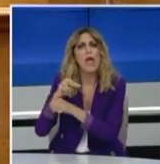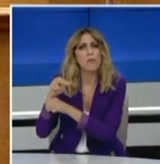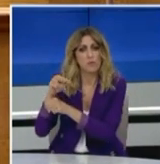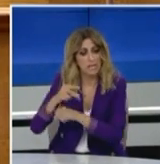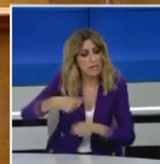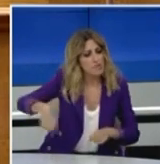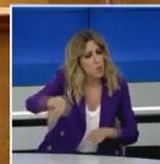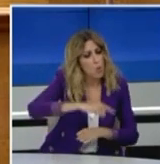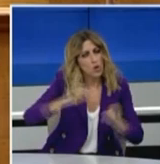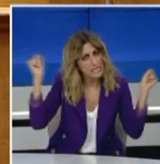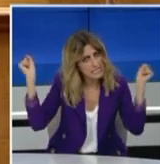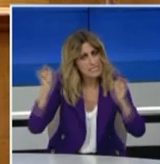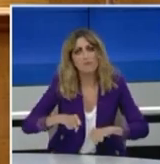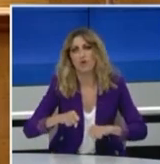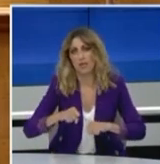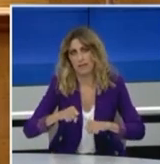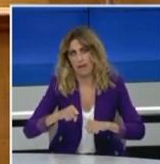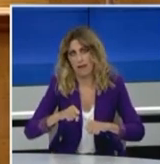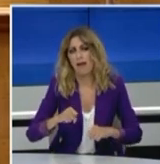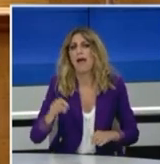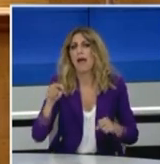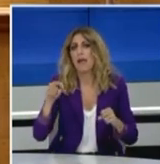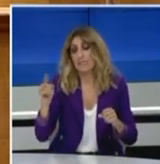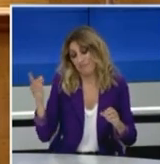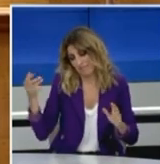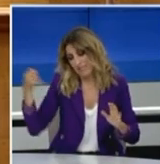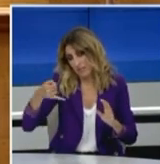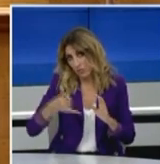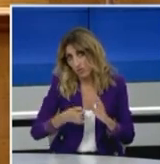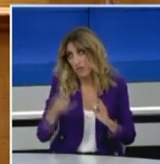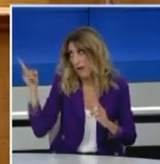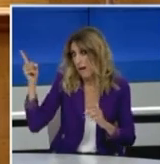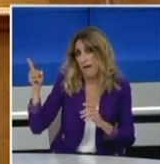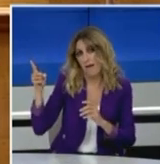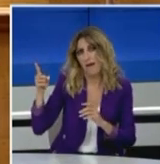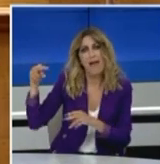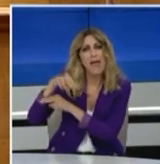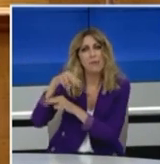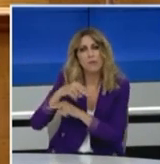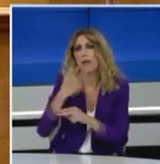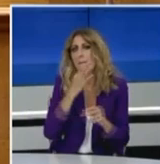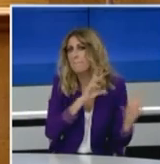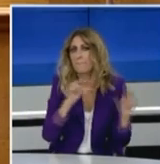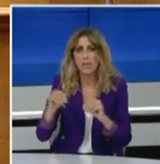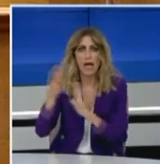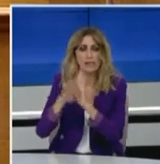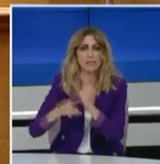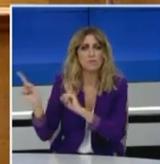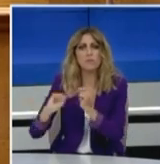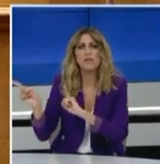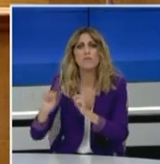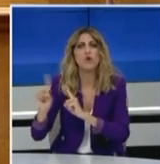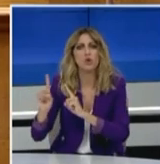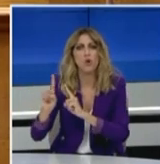σας συμφωνήσει, είναι καραμπινάτα μνημόνια και μάλιστα χωρίς ημερομηνία λήξης. Το